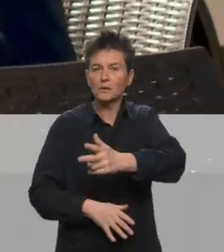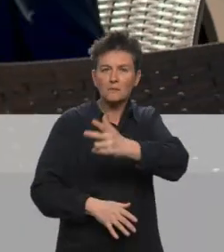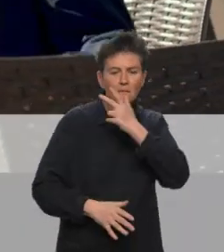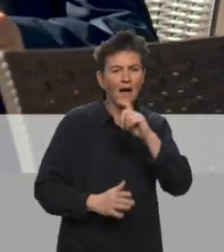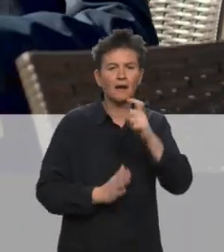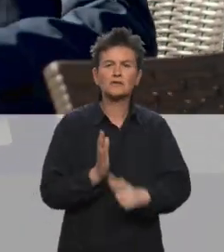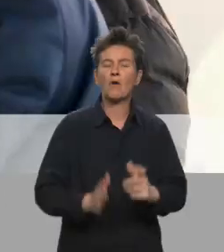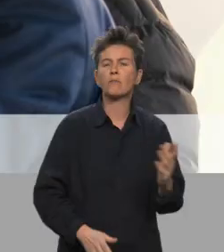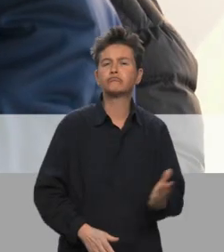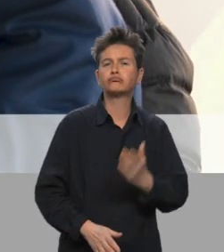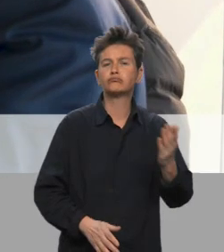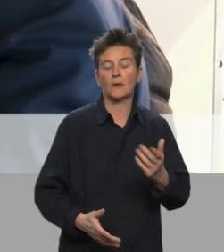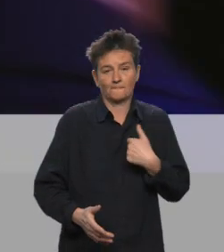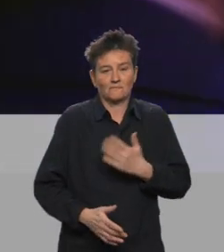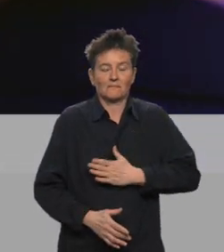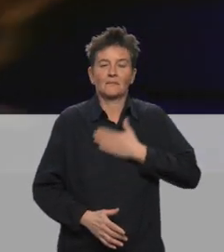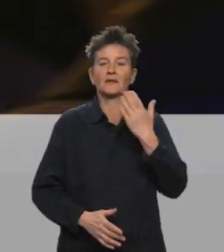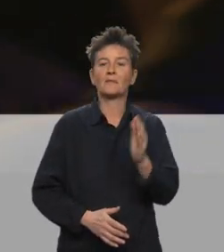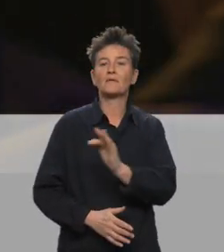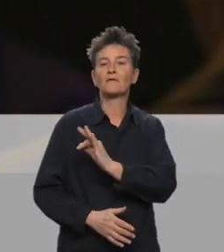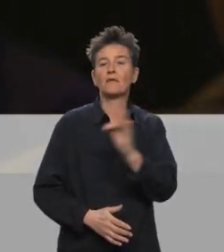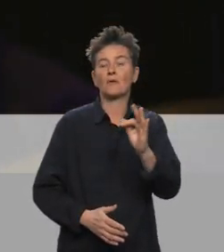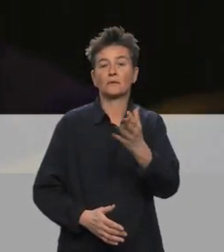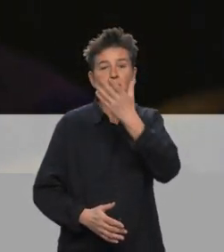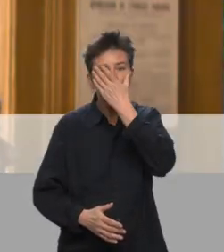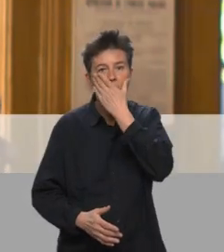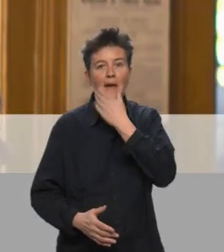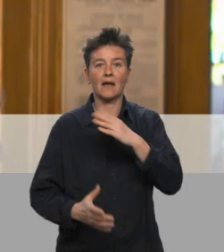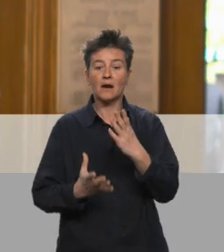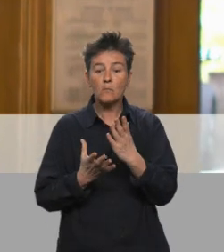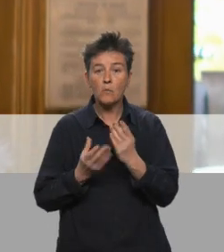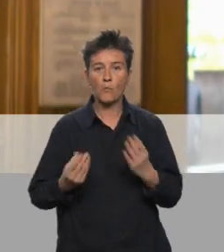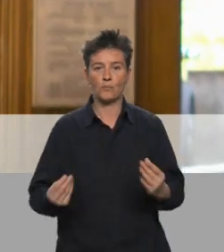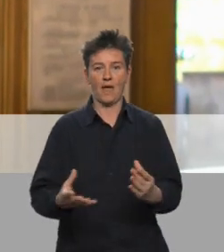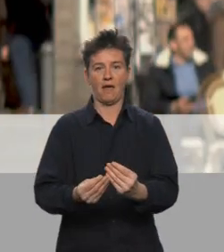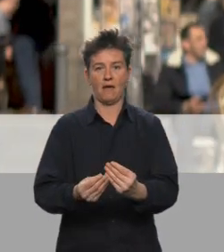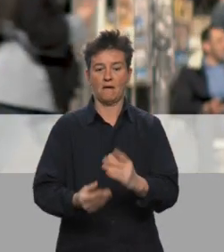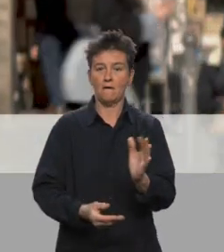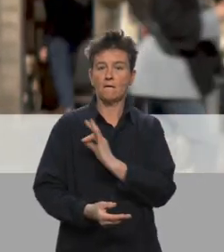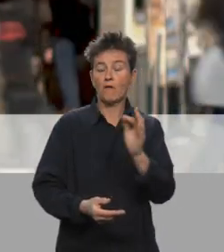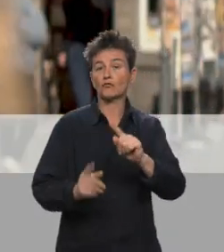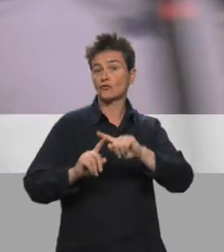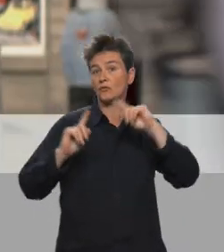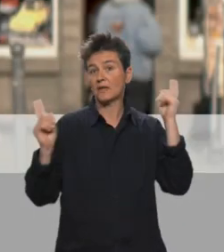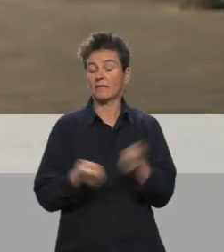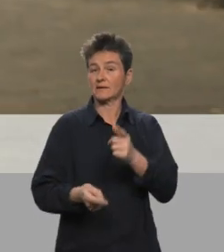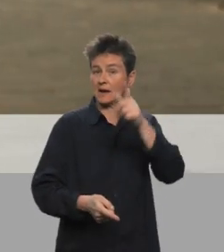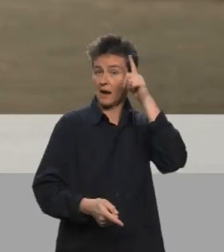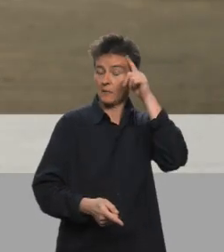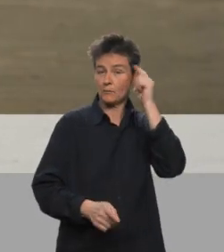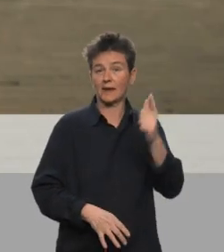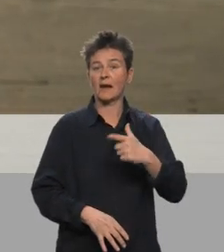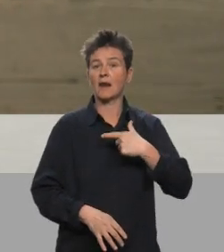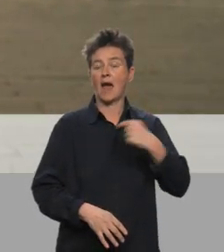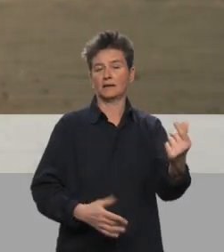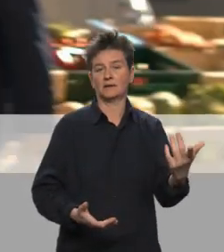des bistrots et de la gastronomie. J'aime cette France, belle et populaire, cette France universelle, républicaine